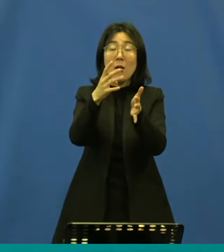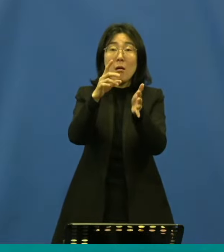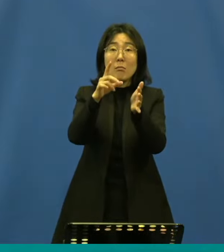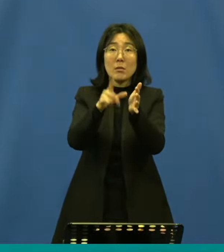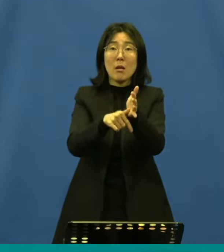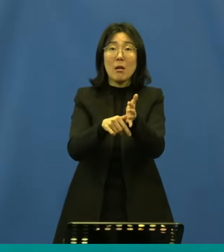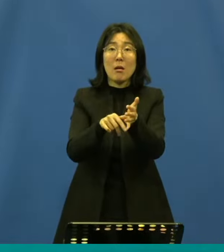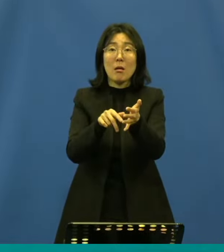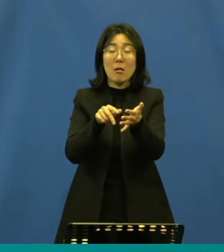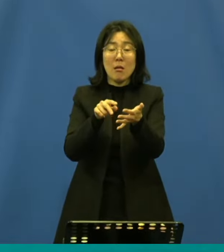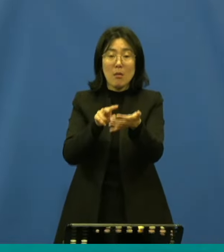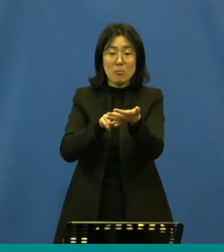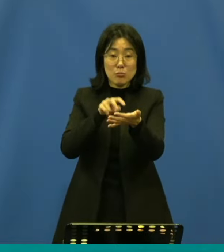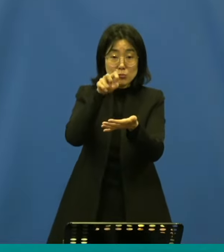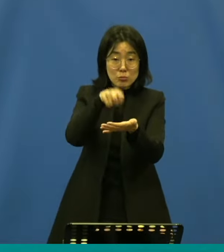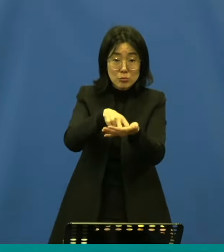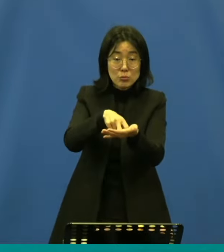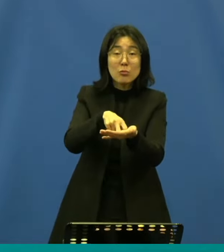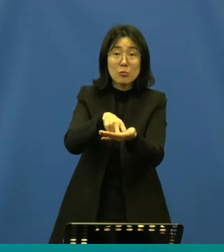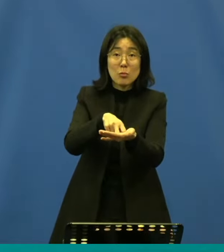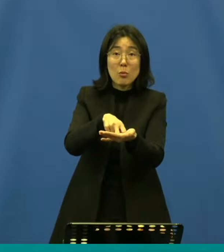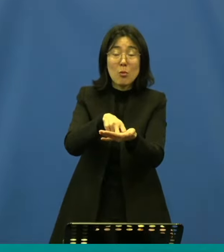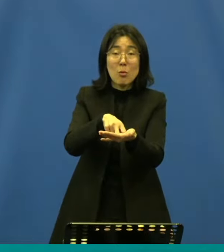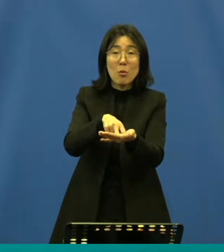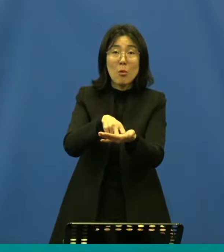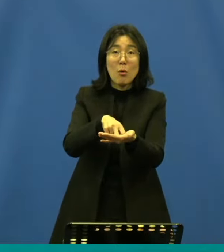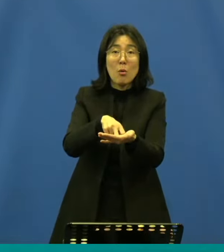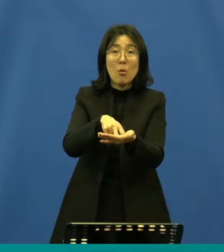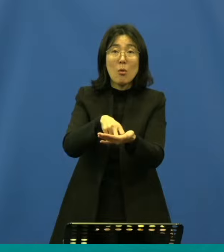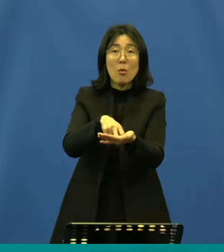꿇고 제가 기도를 꽤 하고 있는데